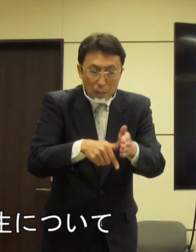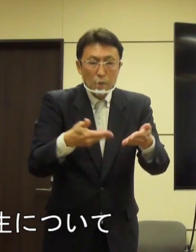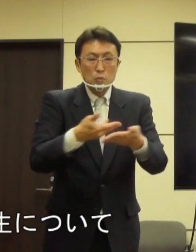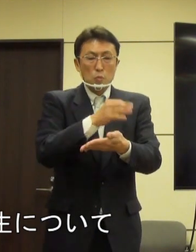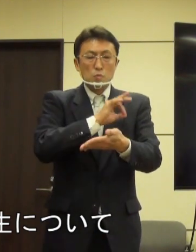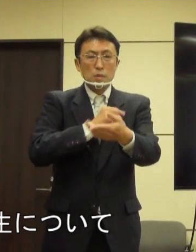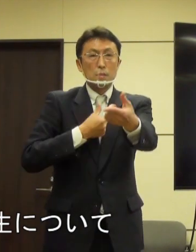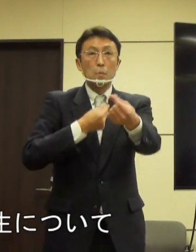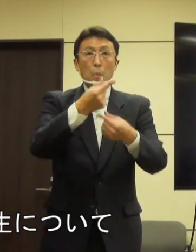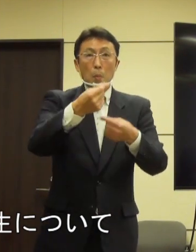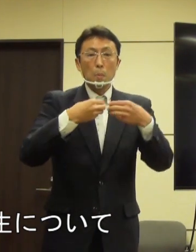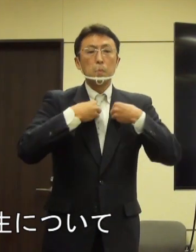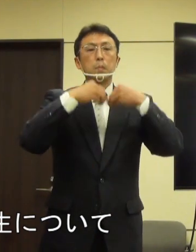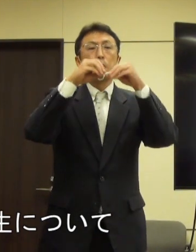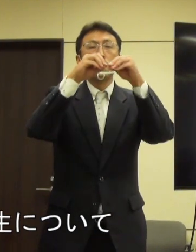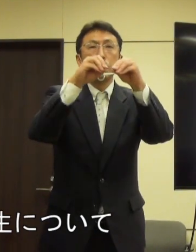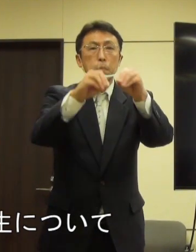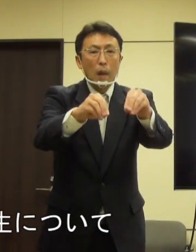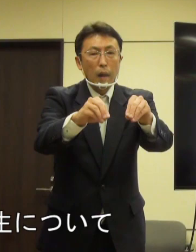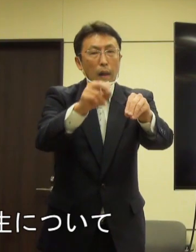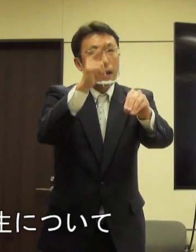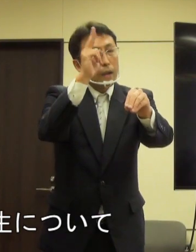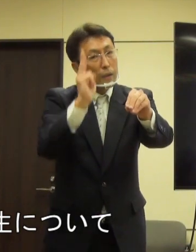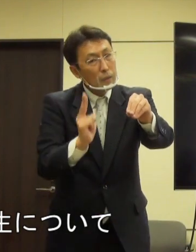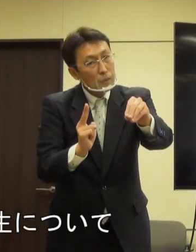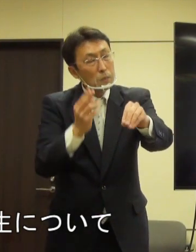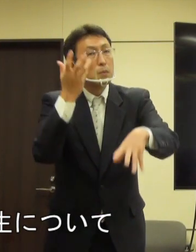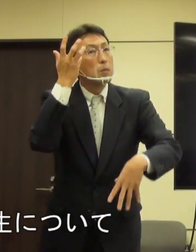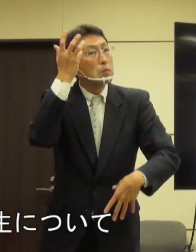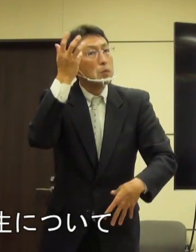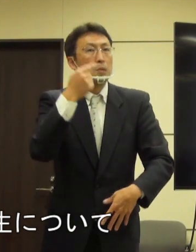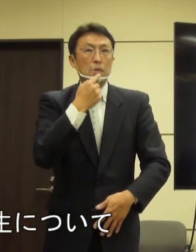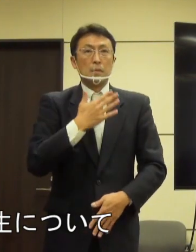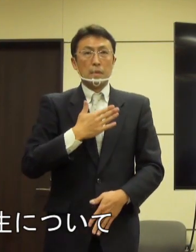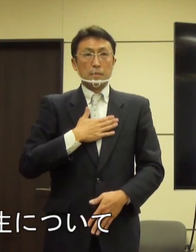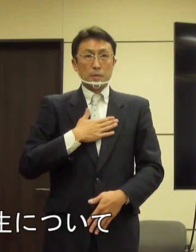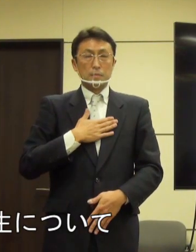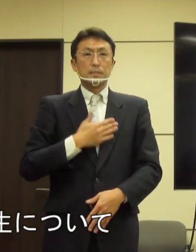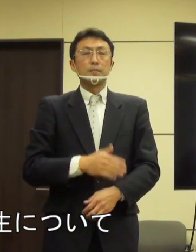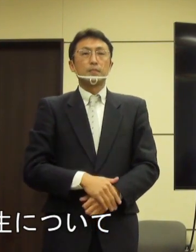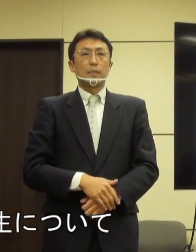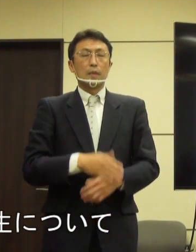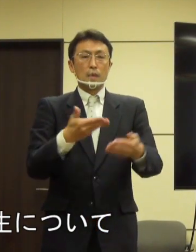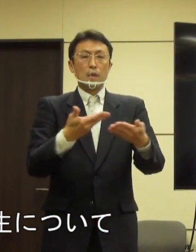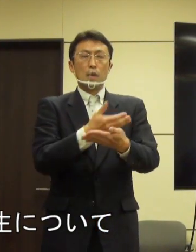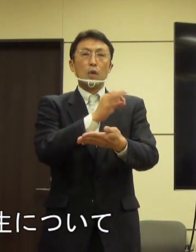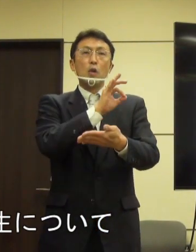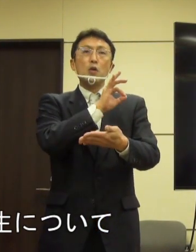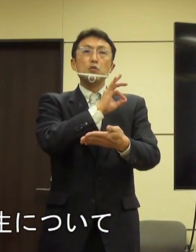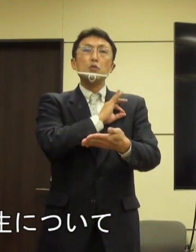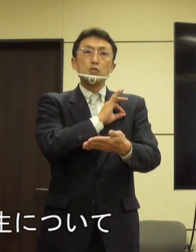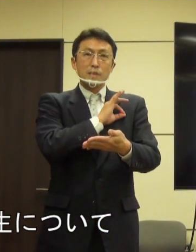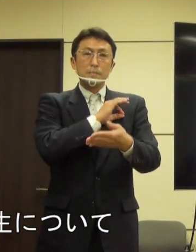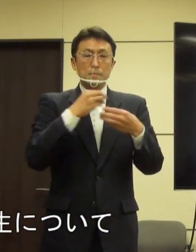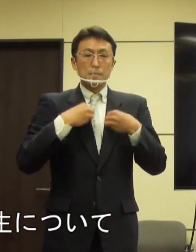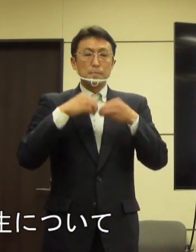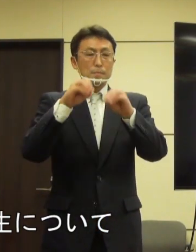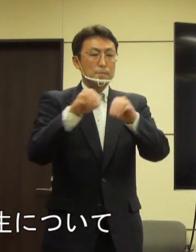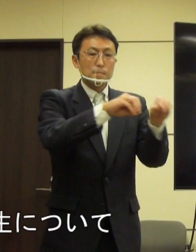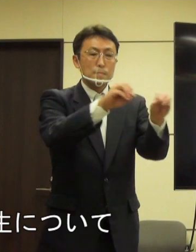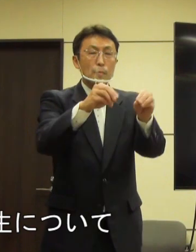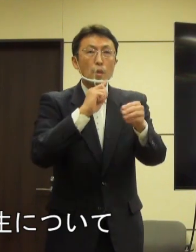まあ一つの推測として持っていますそれからあの職員間の完成は悲しも職員同士だけではなくて